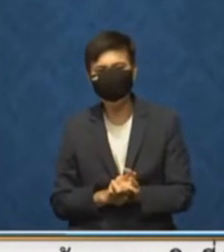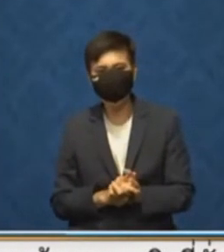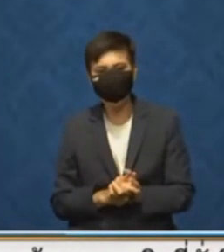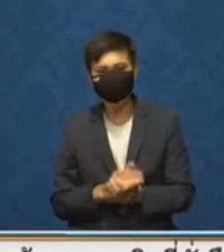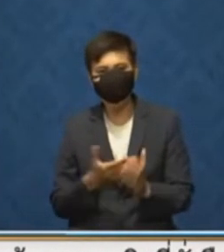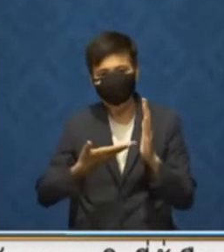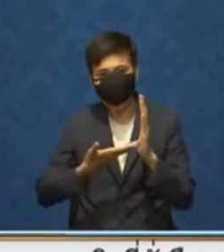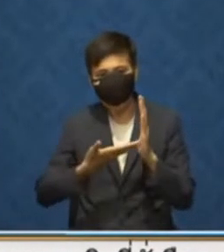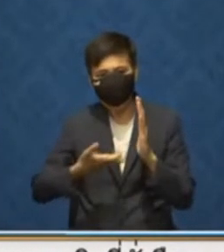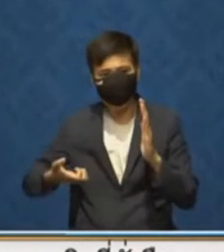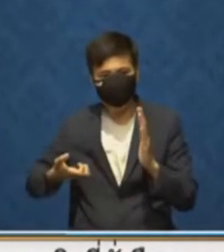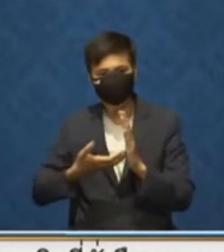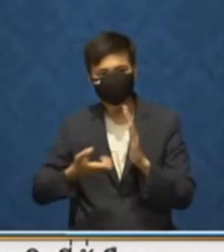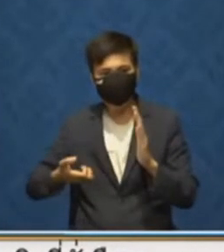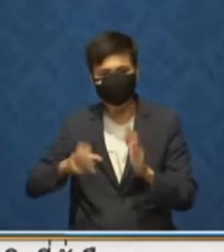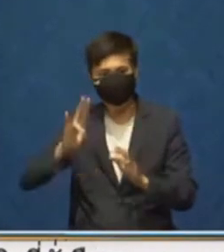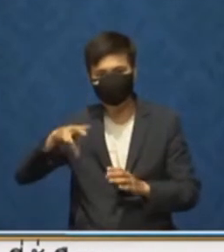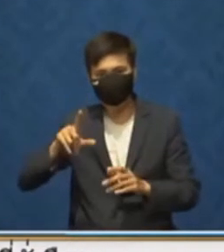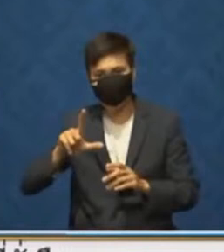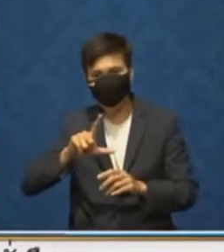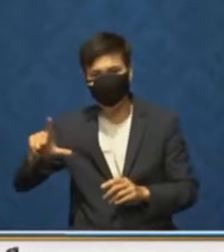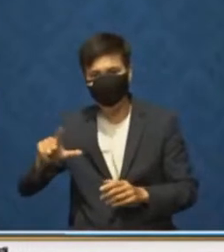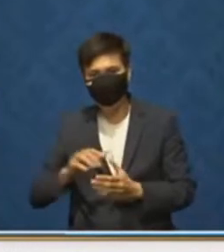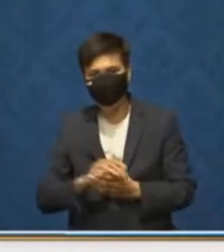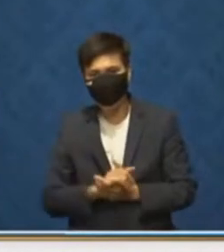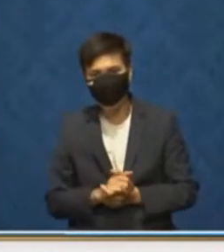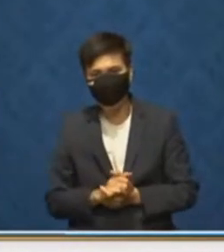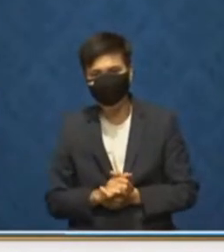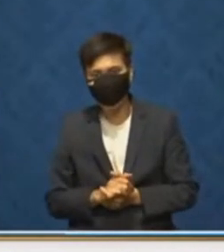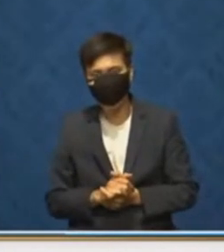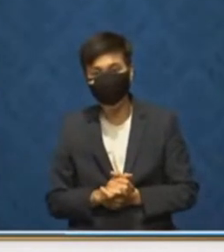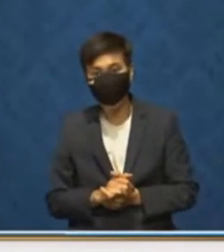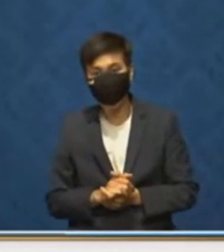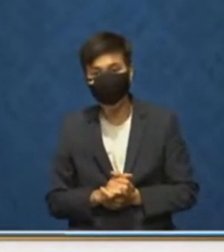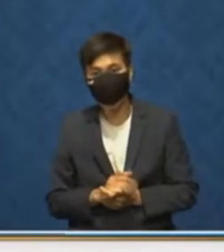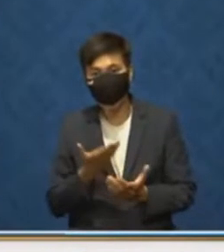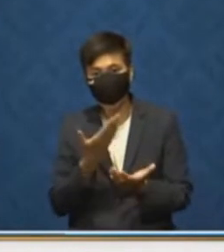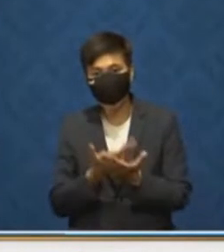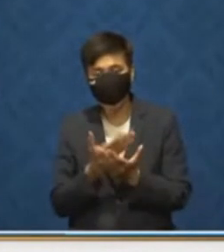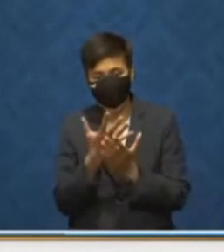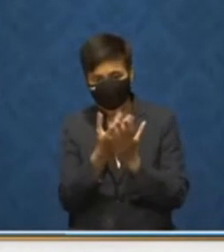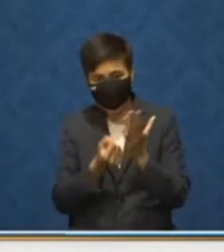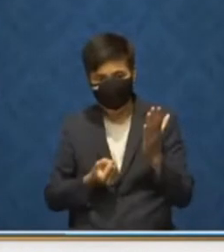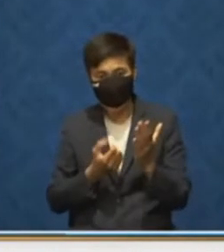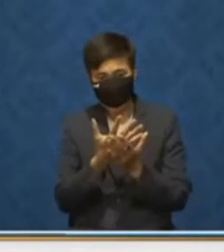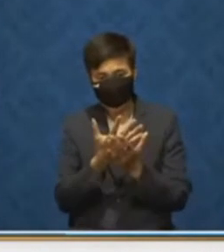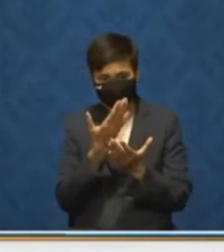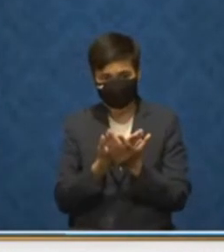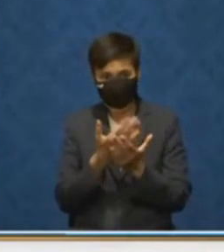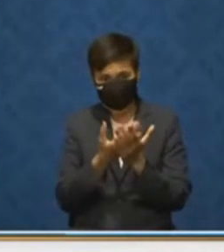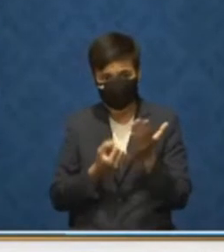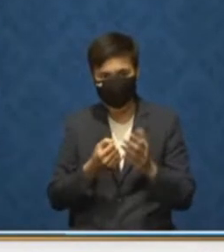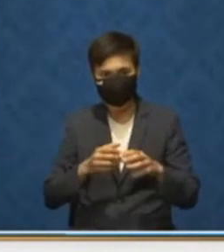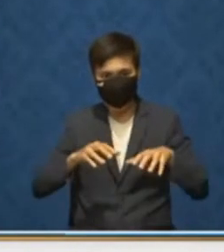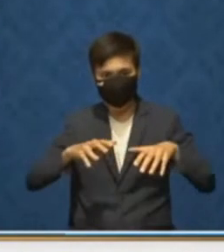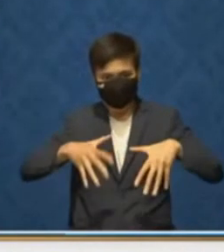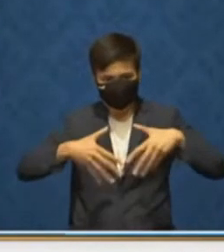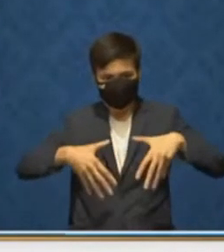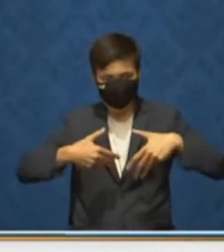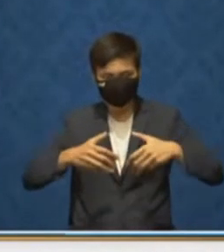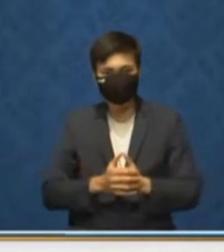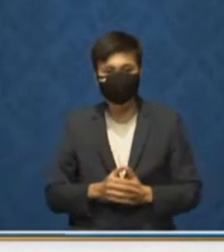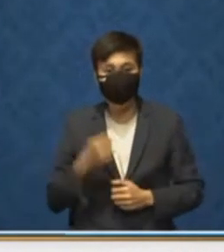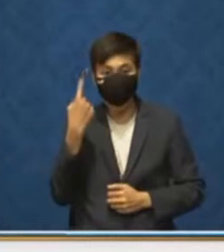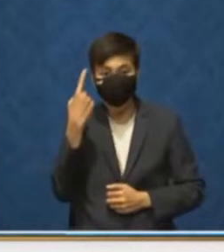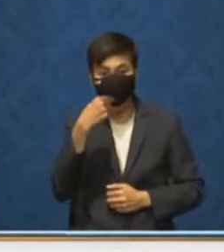2,000ล้านมันเป็นสระโจรที่สุดท้ายก็ส่งมาให้คนที่นะครับผมไม่ทราบว่าใครถ้าไม่ได้ก็กลับเพราะปัญหาอะไร